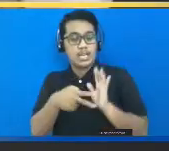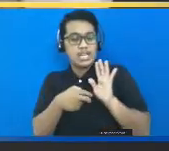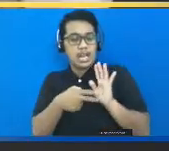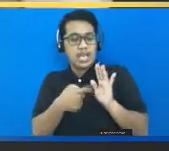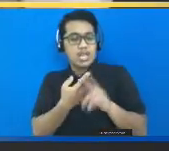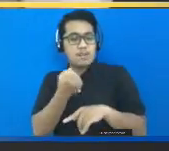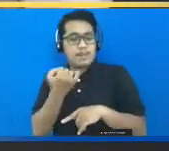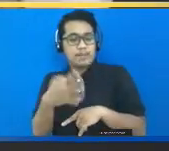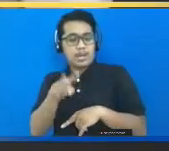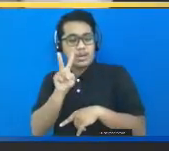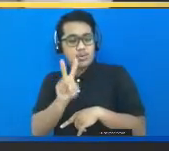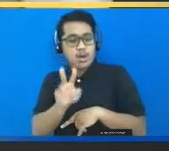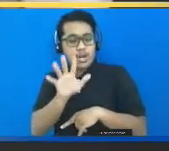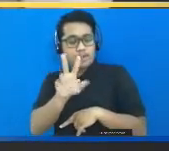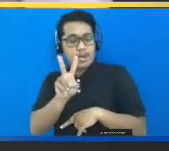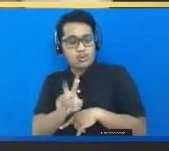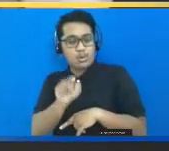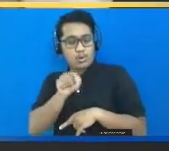9311931201208